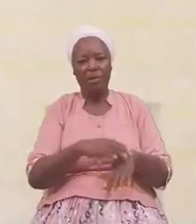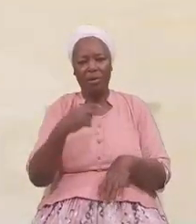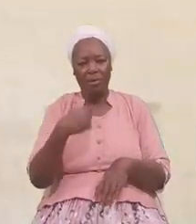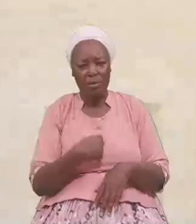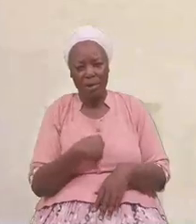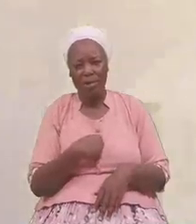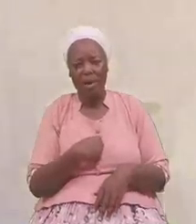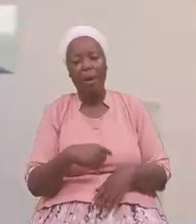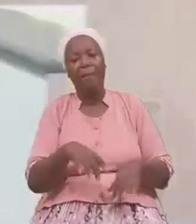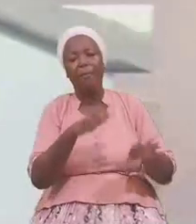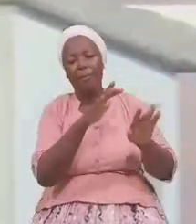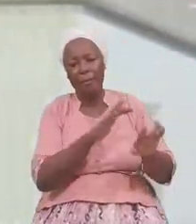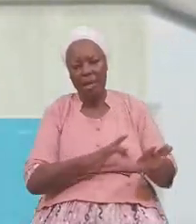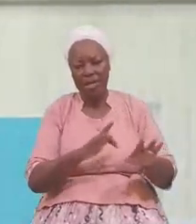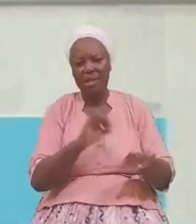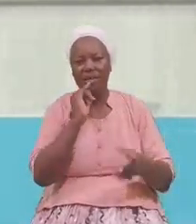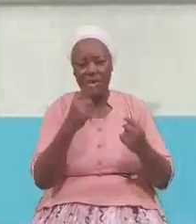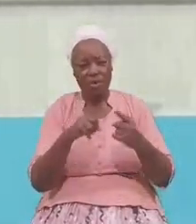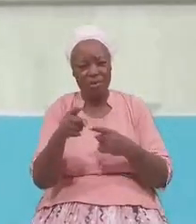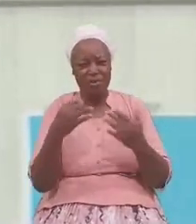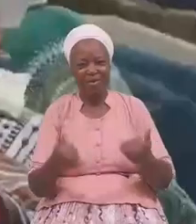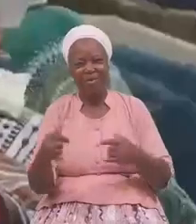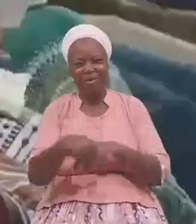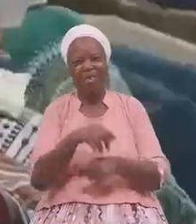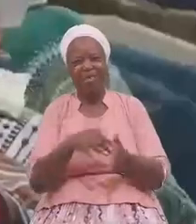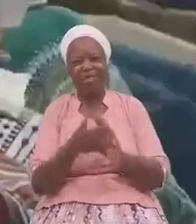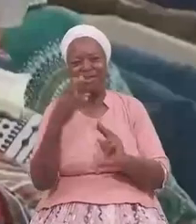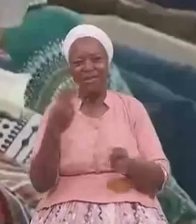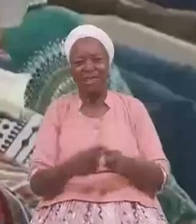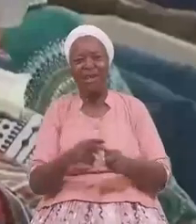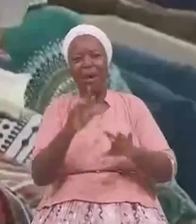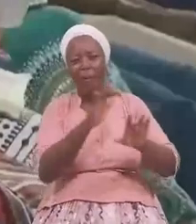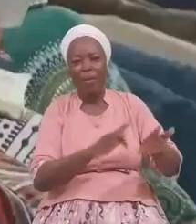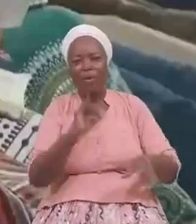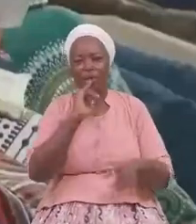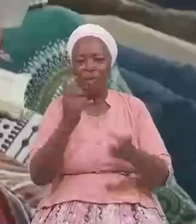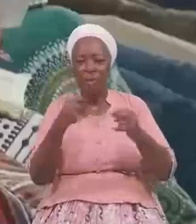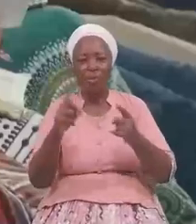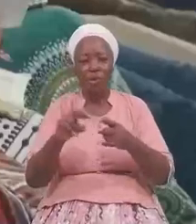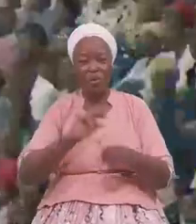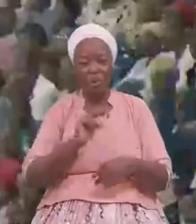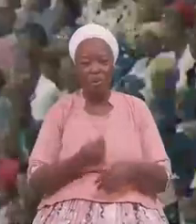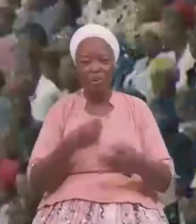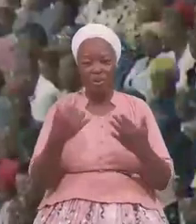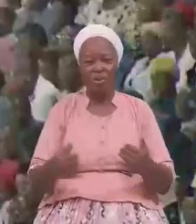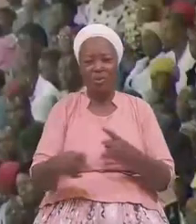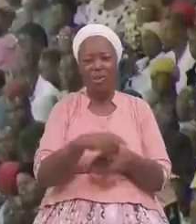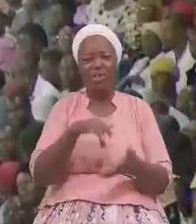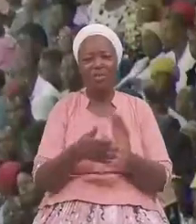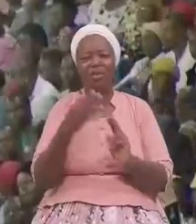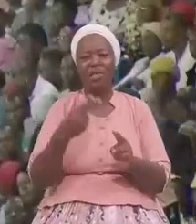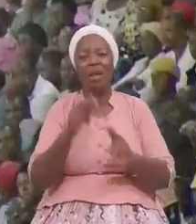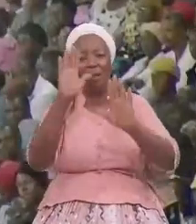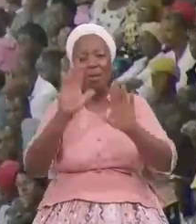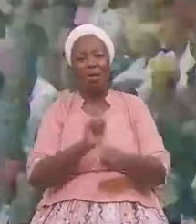La miséricorde vient pour toi aujourd'hui. La miséricorde vient pour nous aujourd'hui. Miracle de miséricorde, ça vient